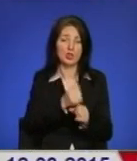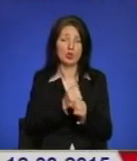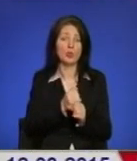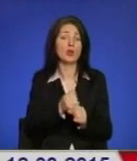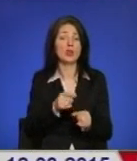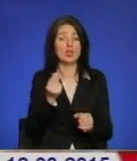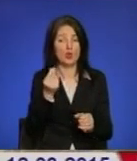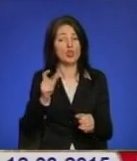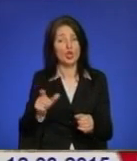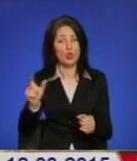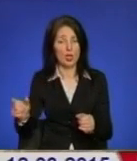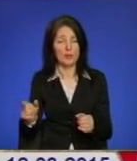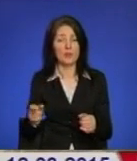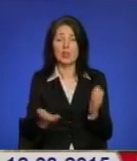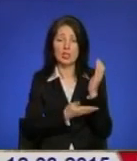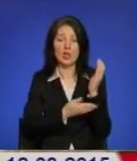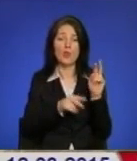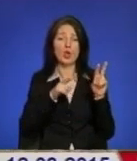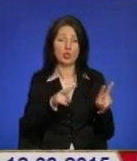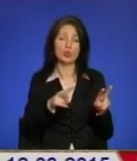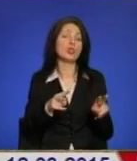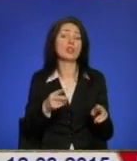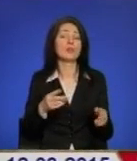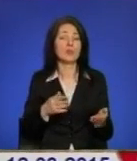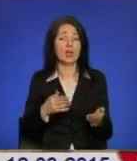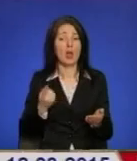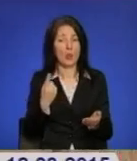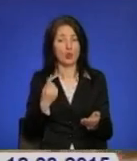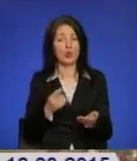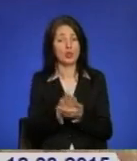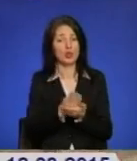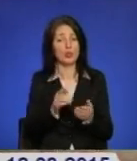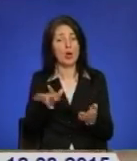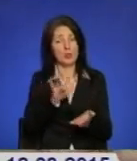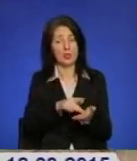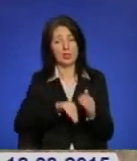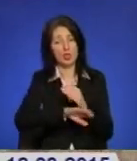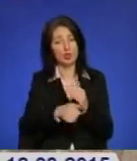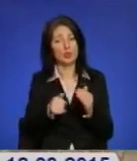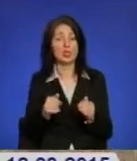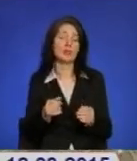деревами стежить патрульна служба міста, а злодіям загрожує кримінальна відповідальність і штраф.